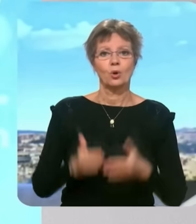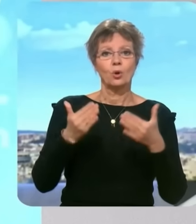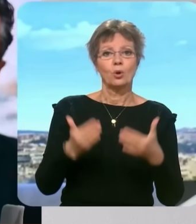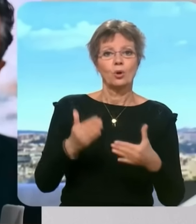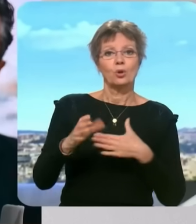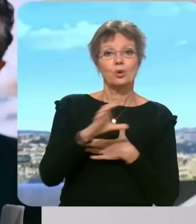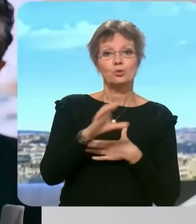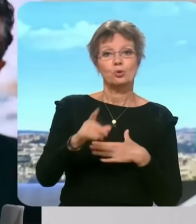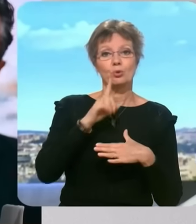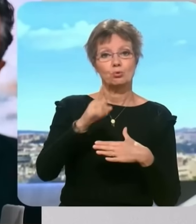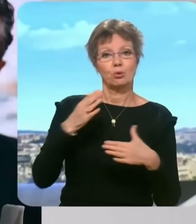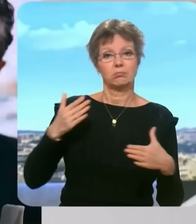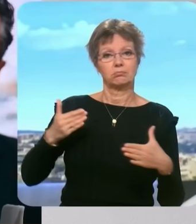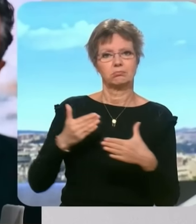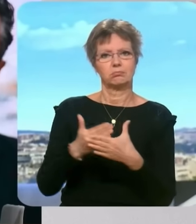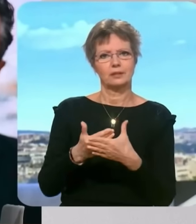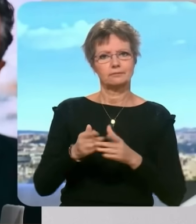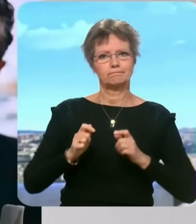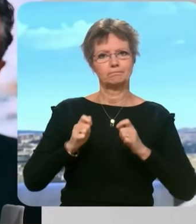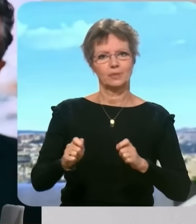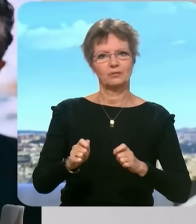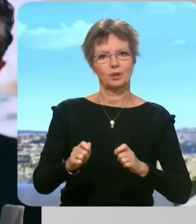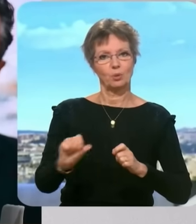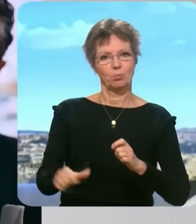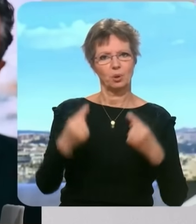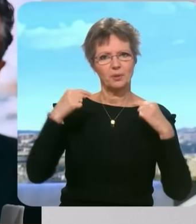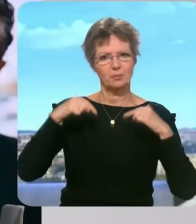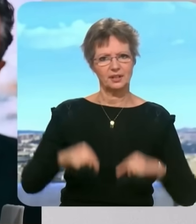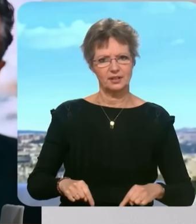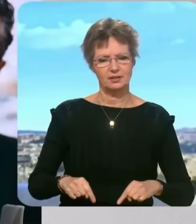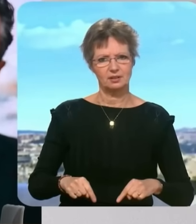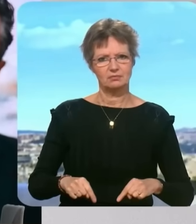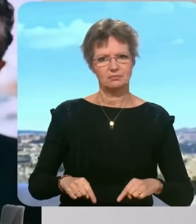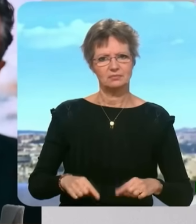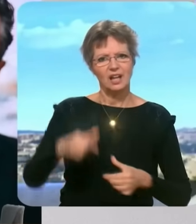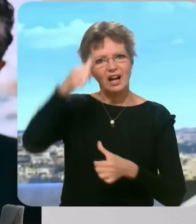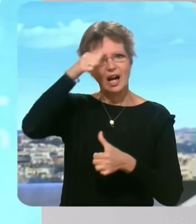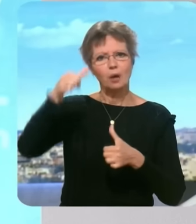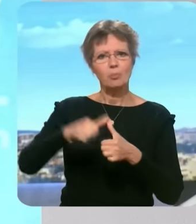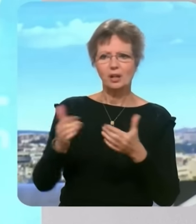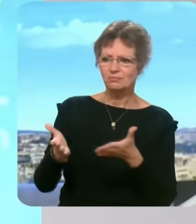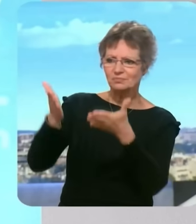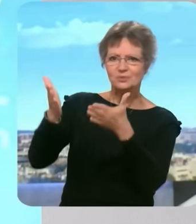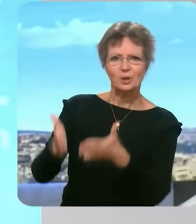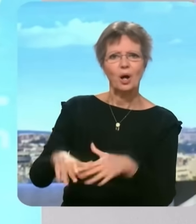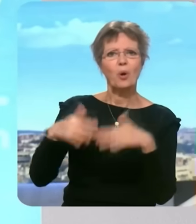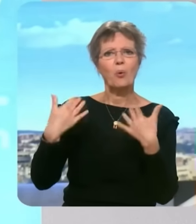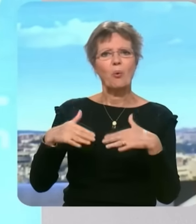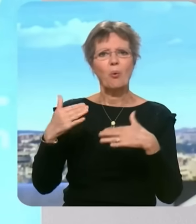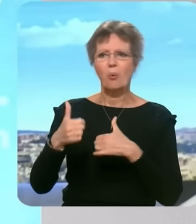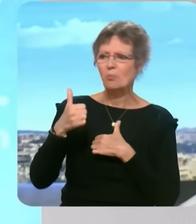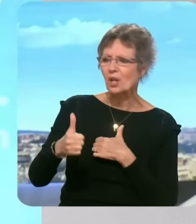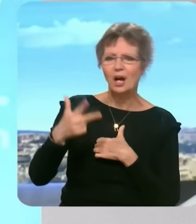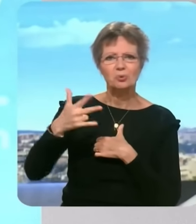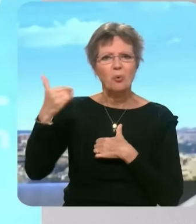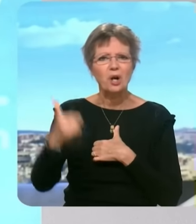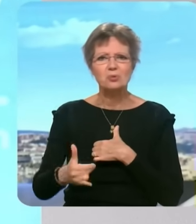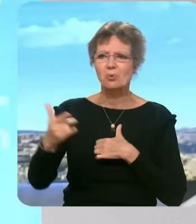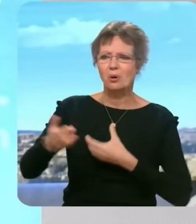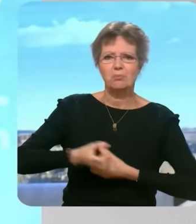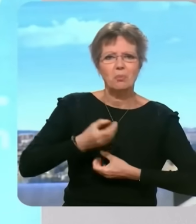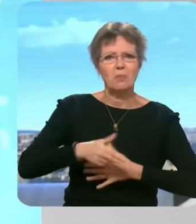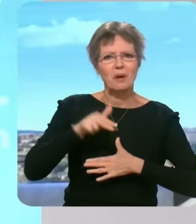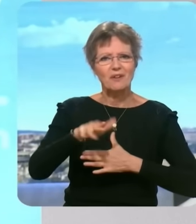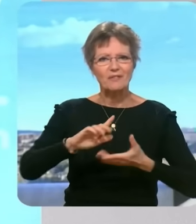hein, 100 jours de ce nouveau Premier ministre, rappelez-vous, qui a été présenté comme l'enfant prodige. Hein, on a eu 3 jours de communication, tout allait changer,